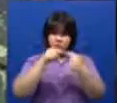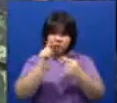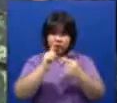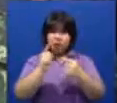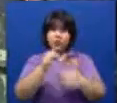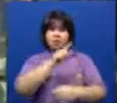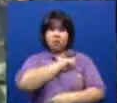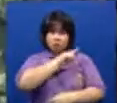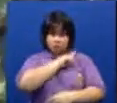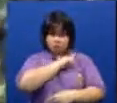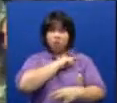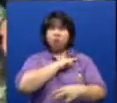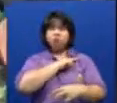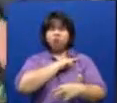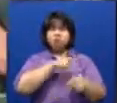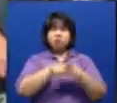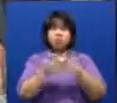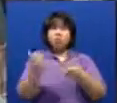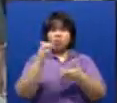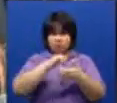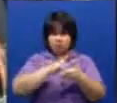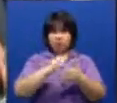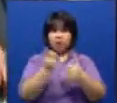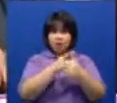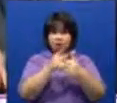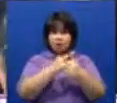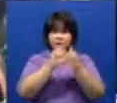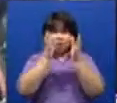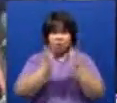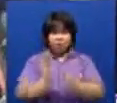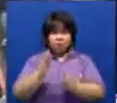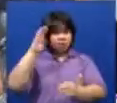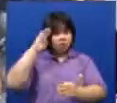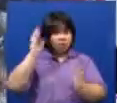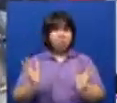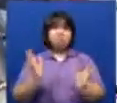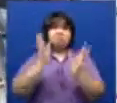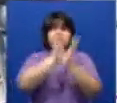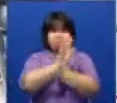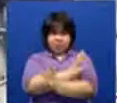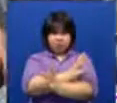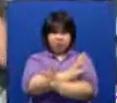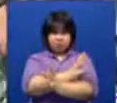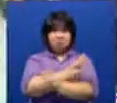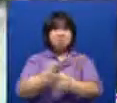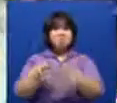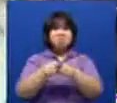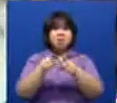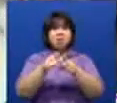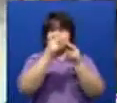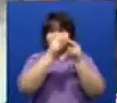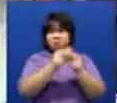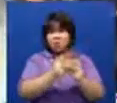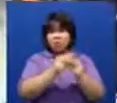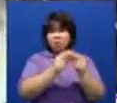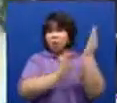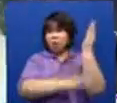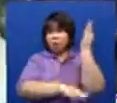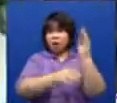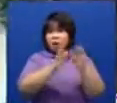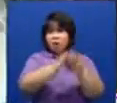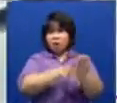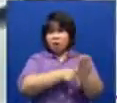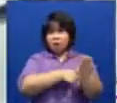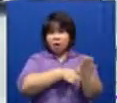รับผิดชอบดูแลพื้นที่ส่วนแรกเป็นการสับเปลี่ยนกำลังพลตามวงรอบโดยเฉพาะหน่วยที่ปฏิบัติงานในพื้นที่มานานจนครบ